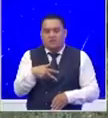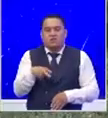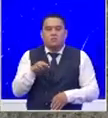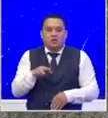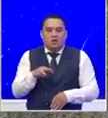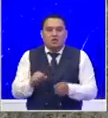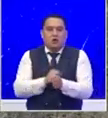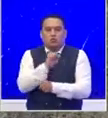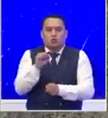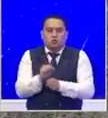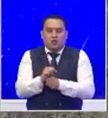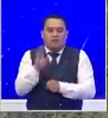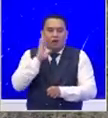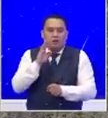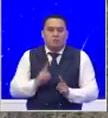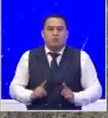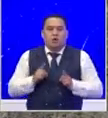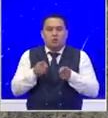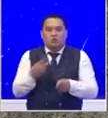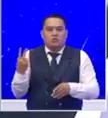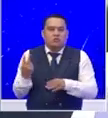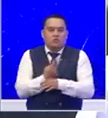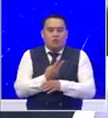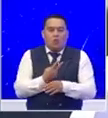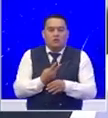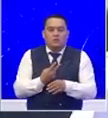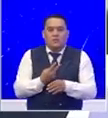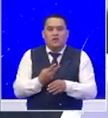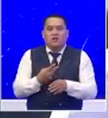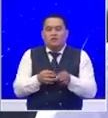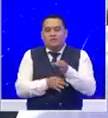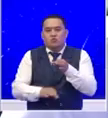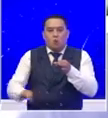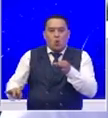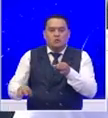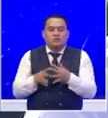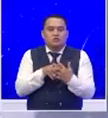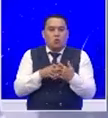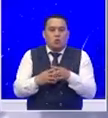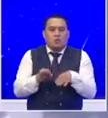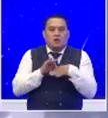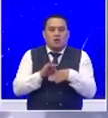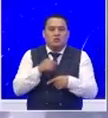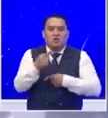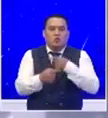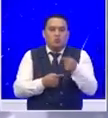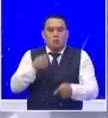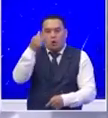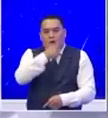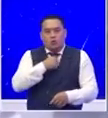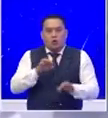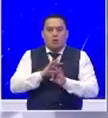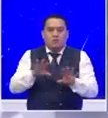и насосную станцию. Вода будет поступать из 2 новых скважин. Водопроводные сети внутри населенных пунктов будут проведены в будущем году,